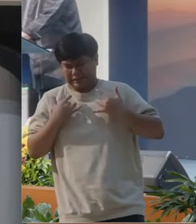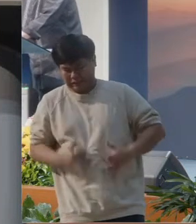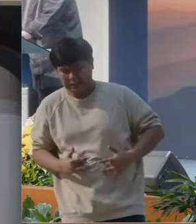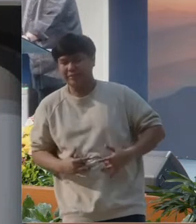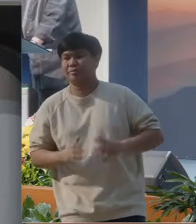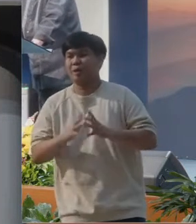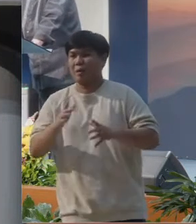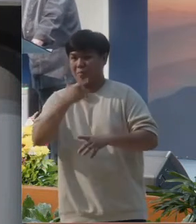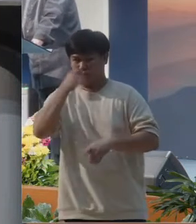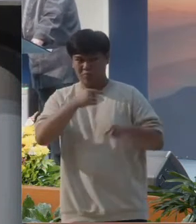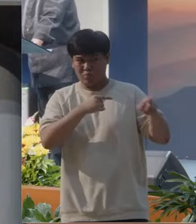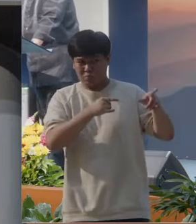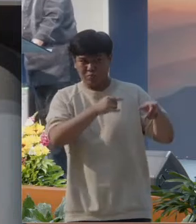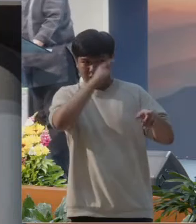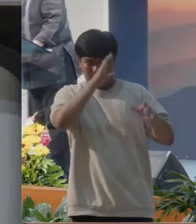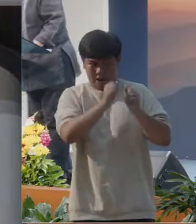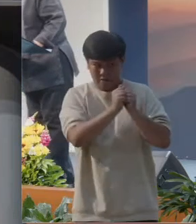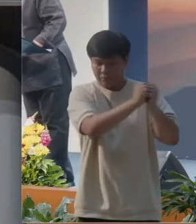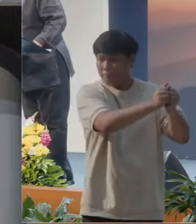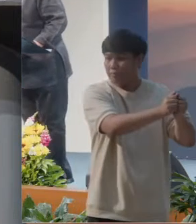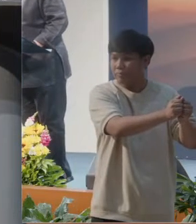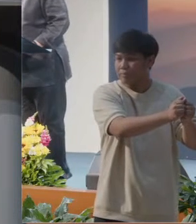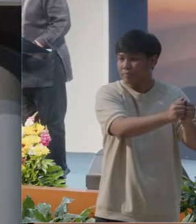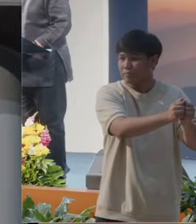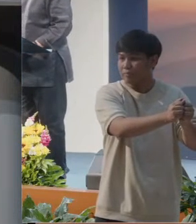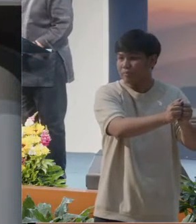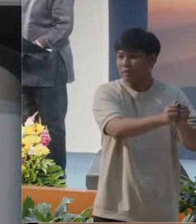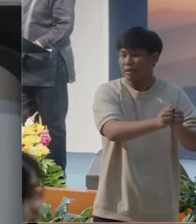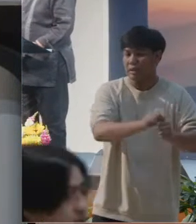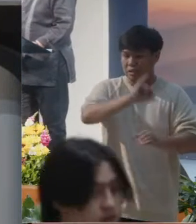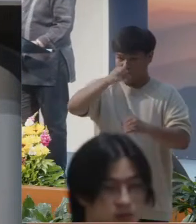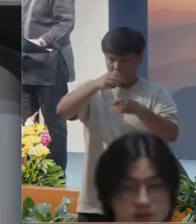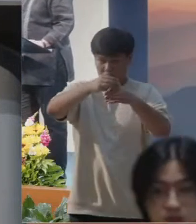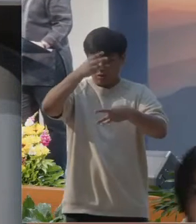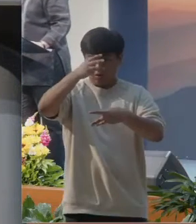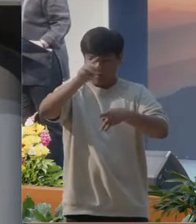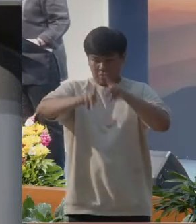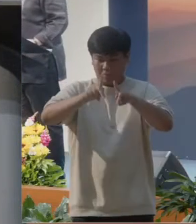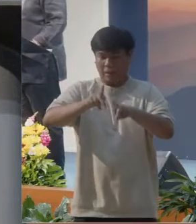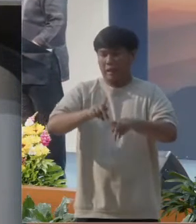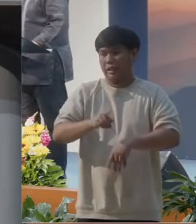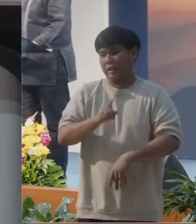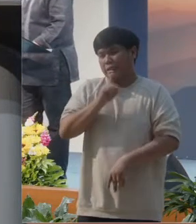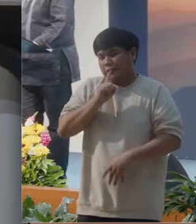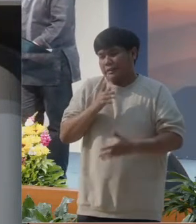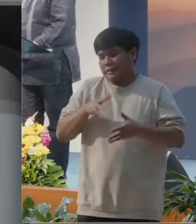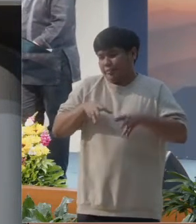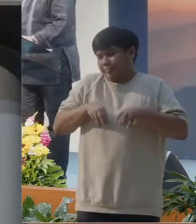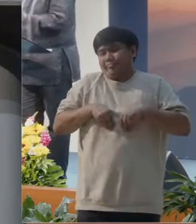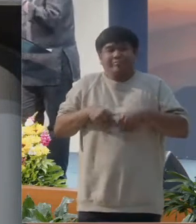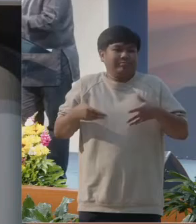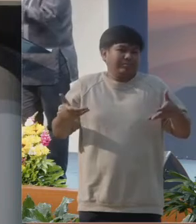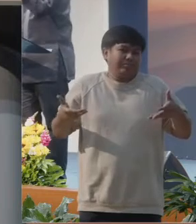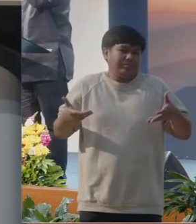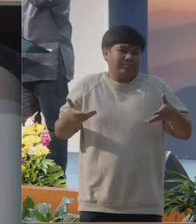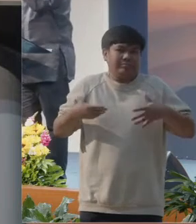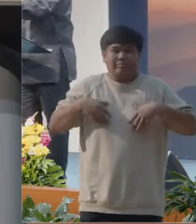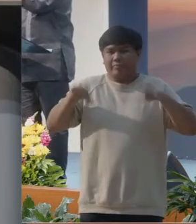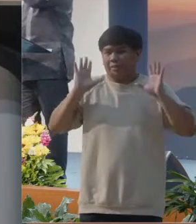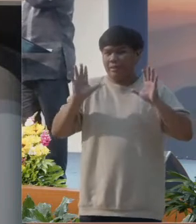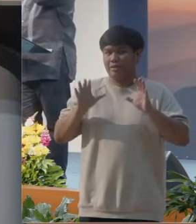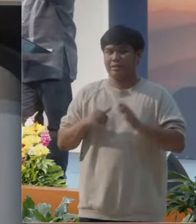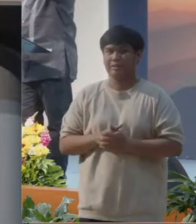6 verse 1, natahimik daw ang Jericho. They were shut up. At yun